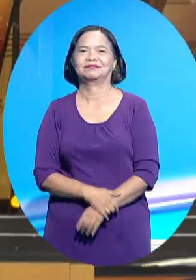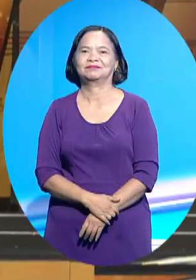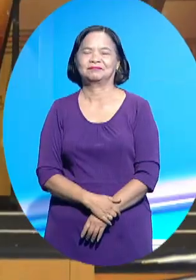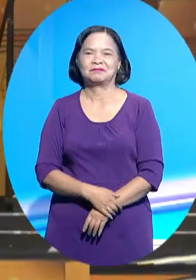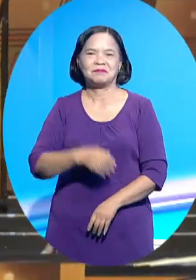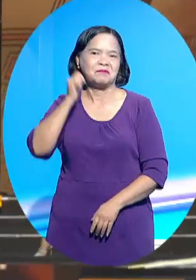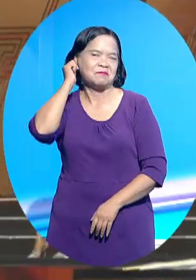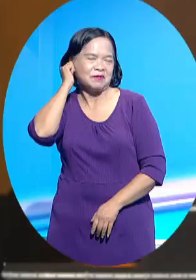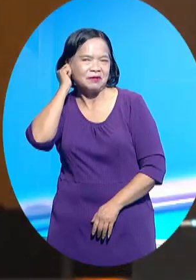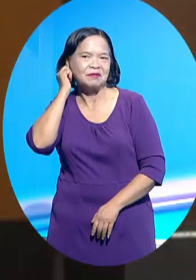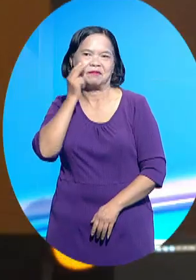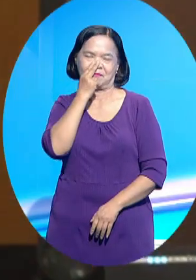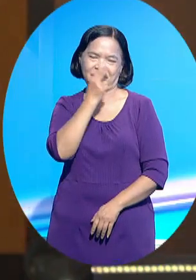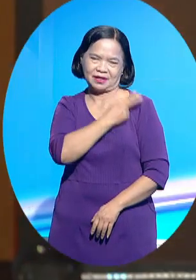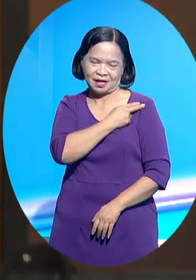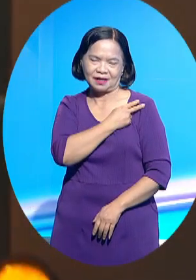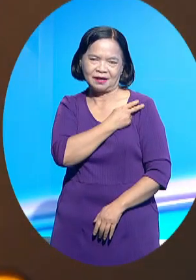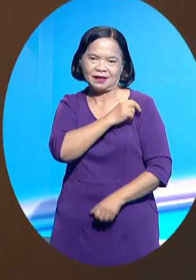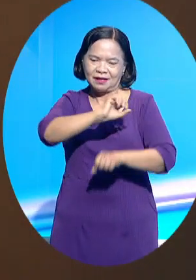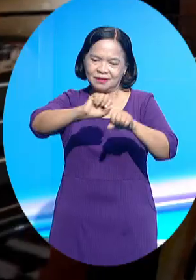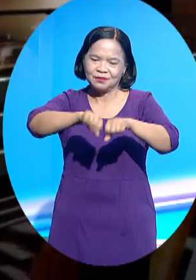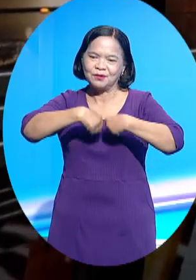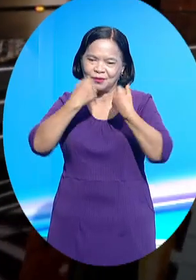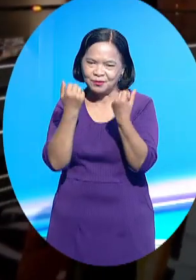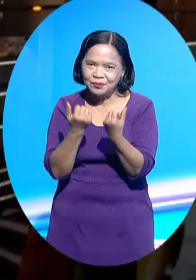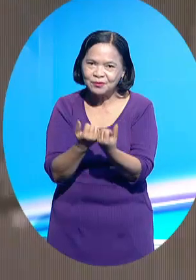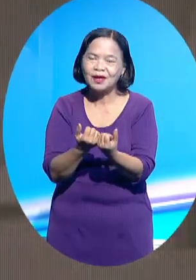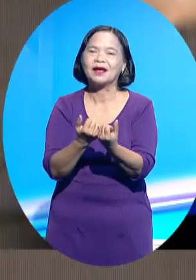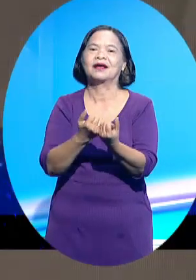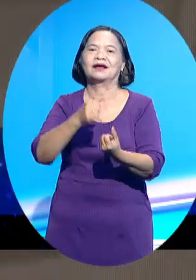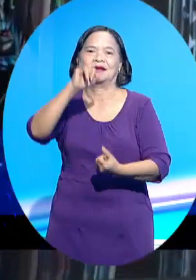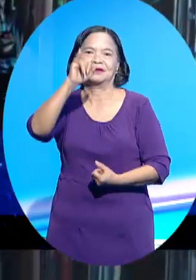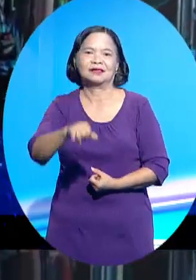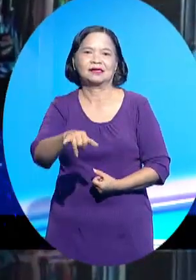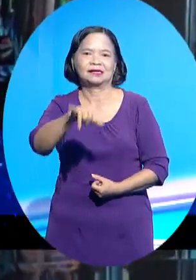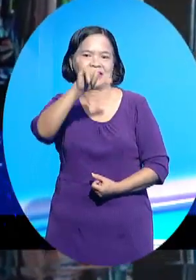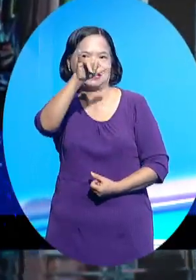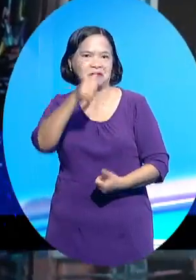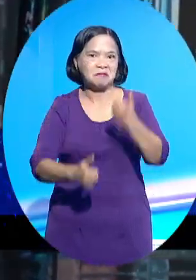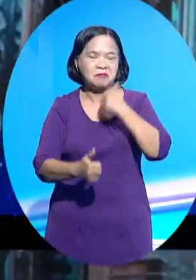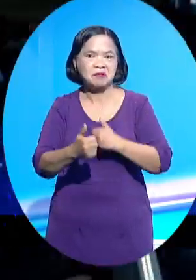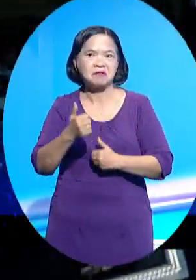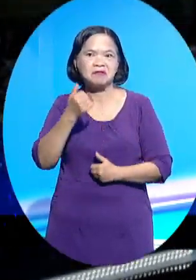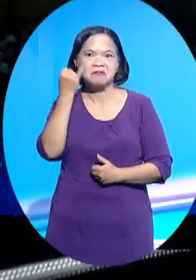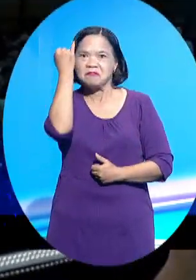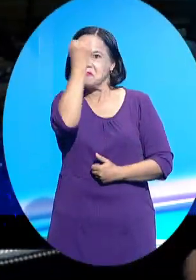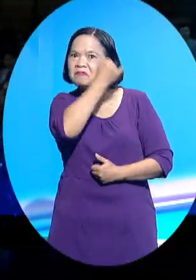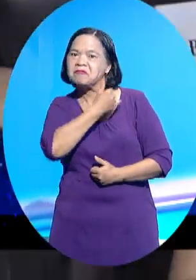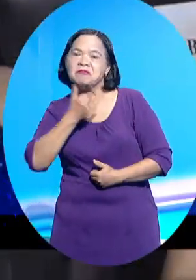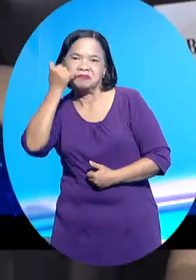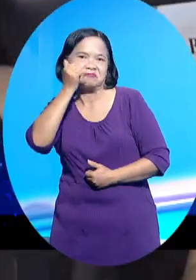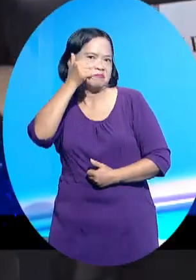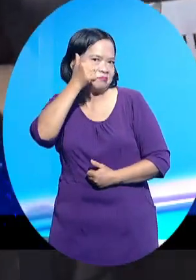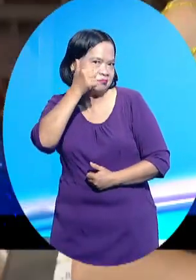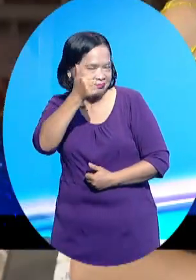mysel Việt Nam tổ chức nhằm Tìm Gương mặt tham gia My Spring International một trong sáu cuộc thi nhan sắc lớn thế giới năm nay